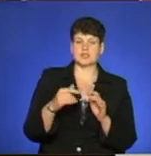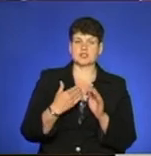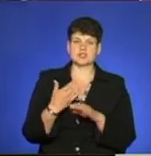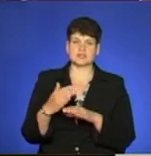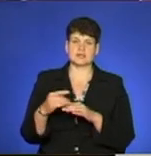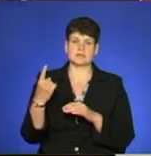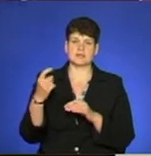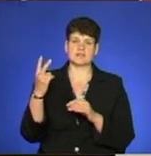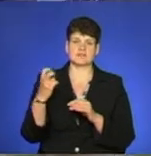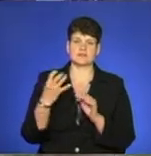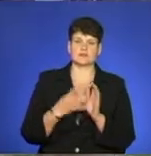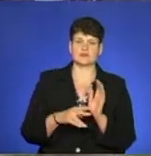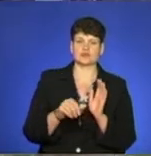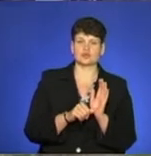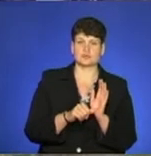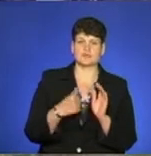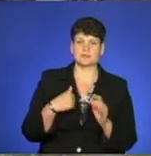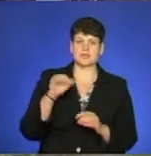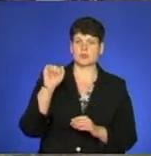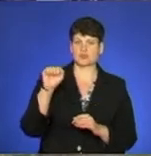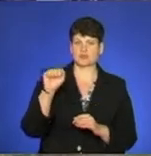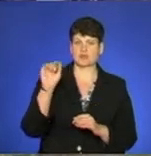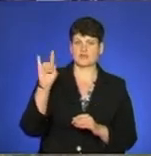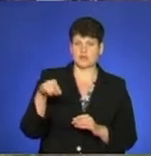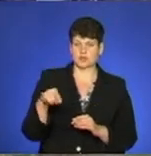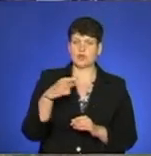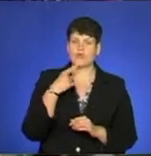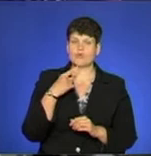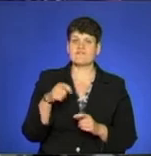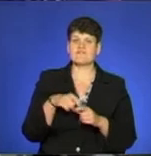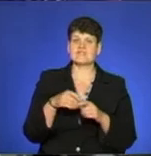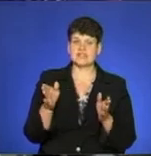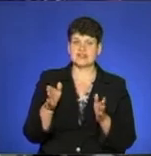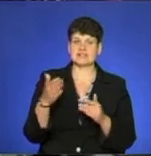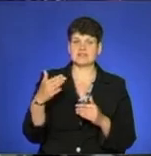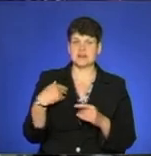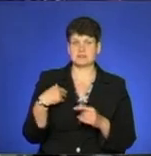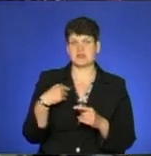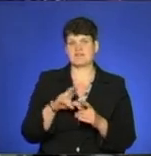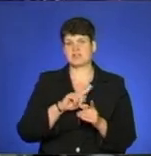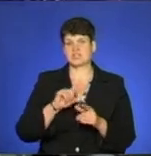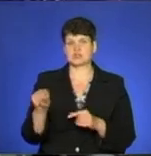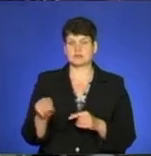статті 296. Він мені постукав в віконце і каже: «Цей, відкрийте двері, бо ми виїжджаємо».